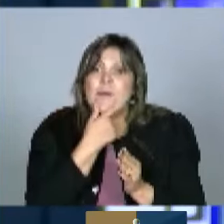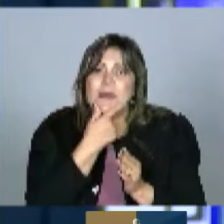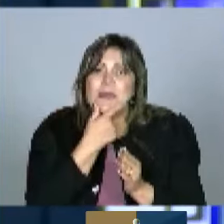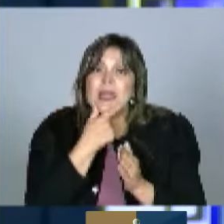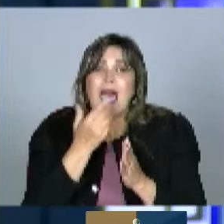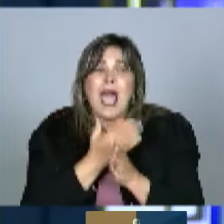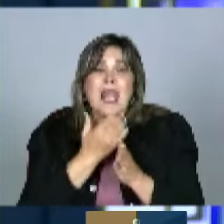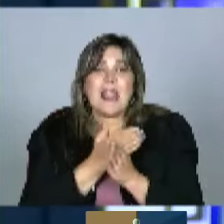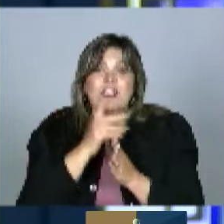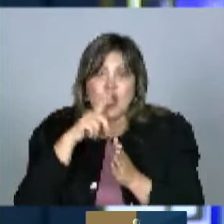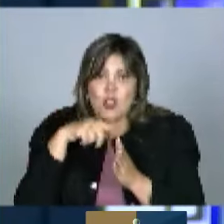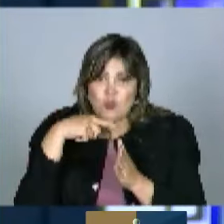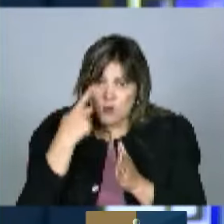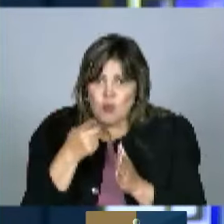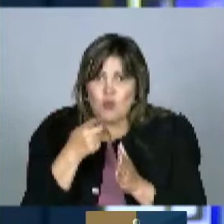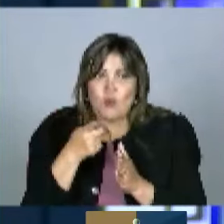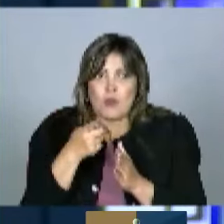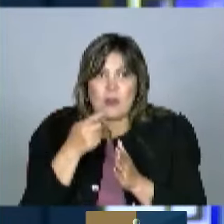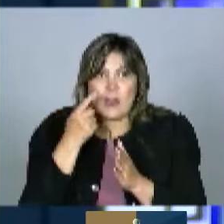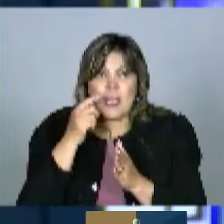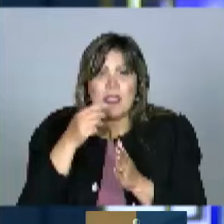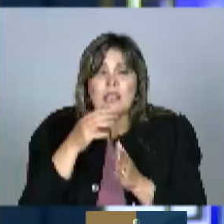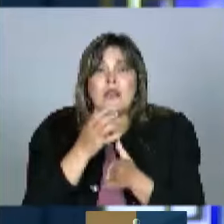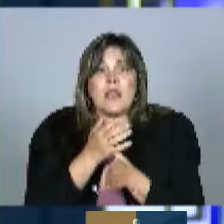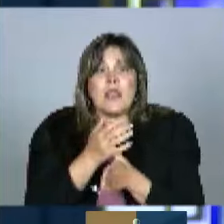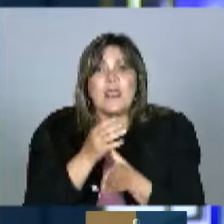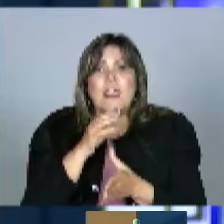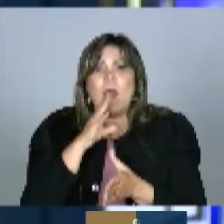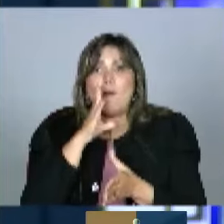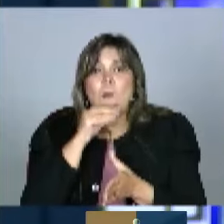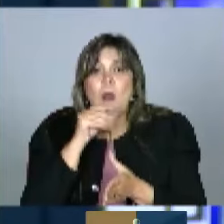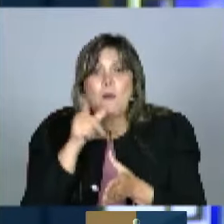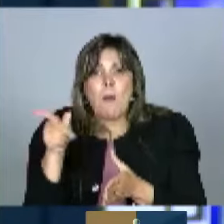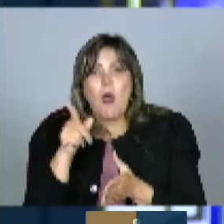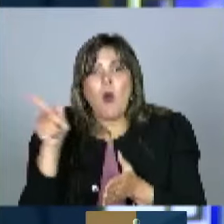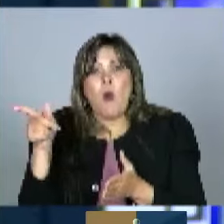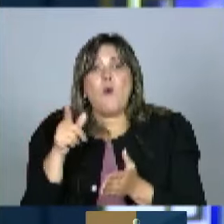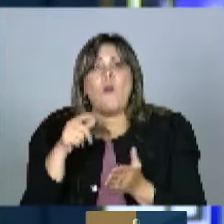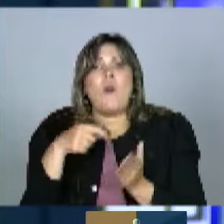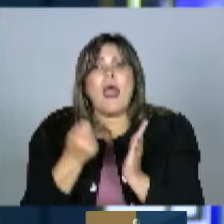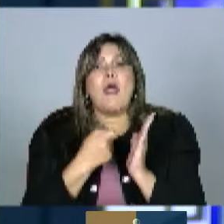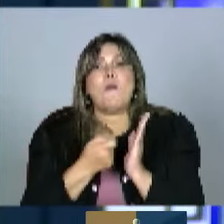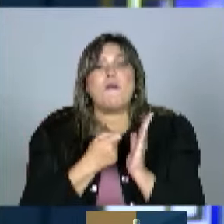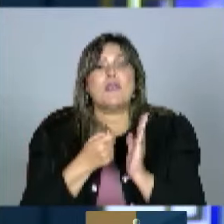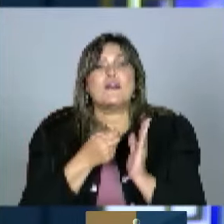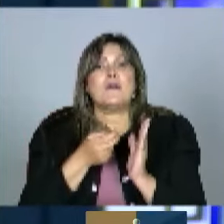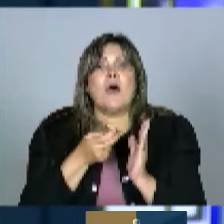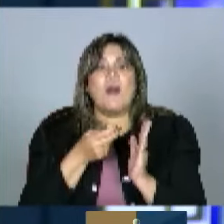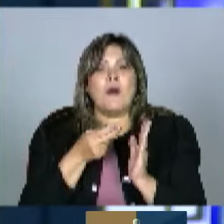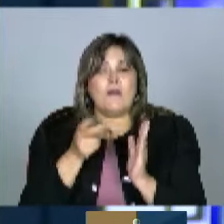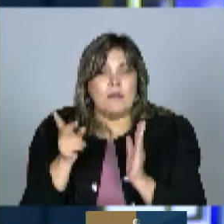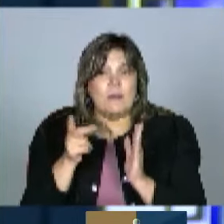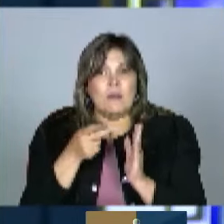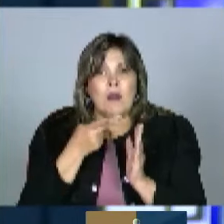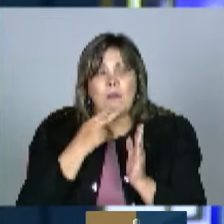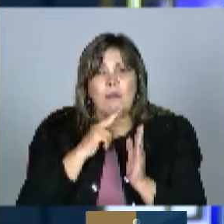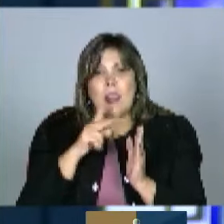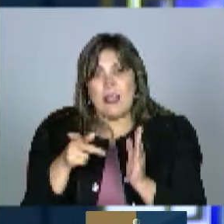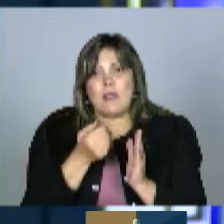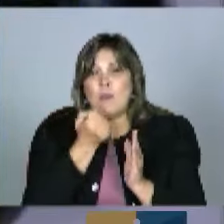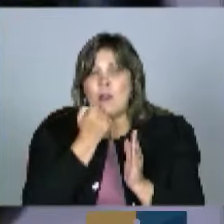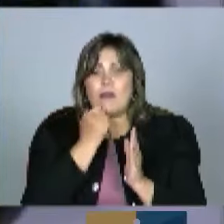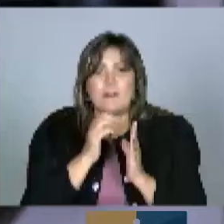تثبت انه سابق للتوقيع دهه يعني لازم دعوه حجري الاول اه طب نفترض يا فندم